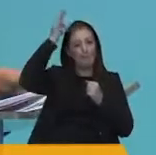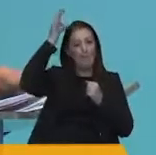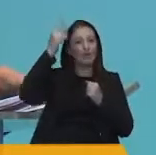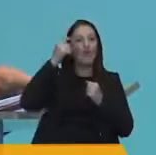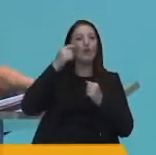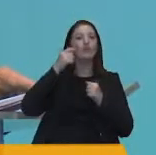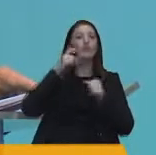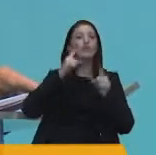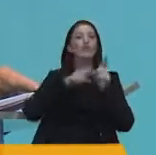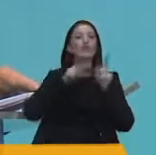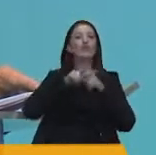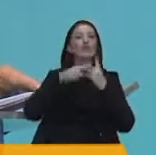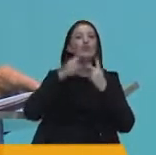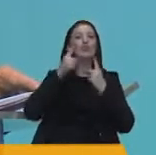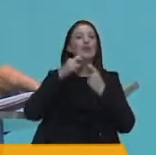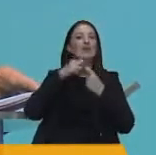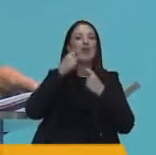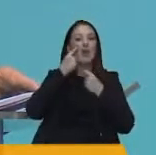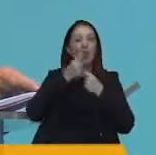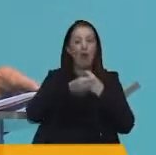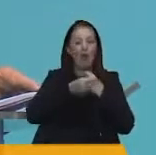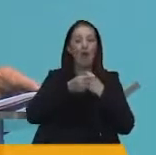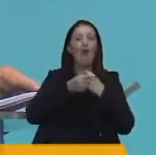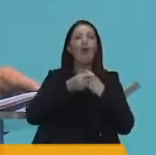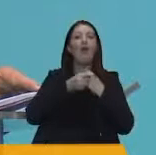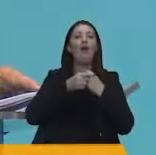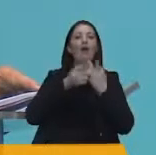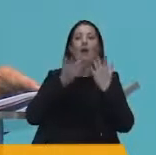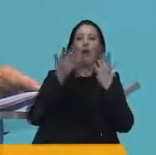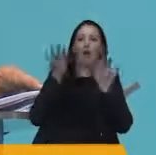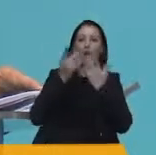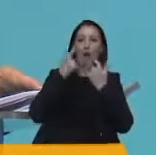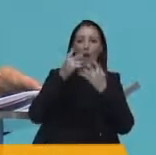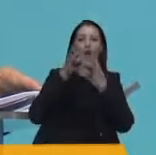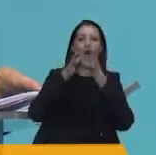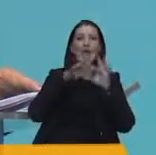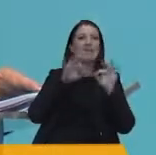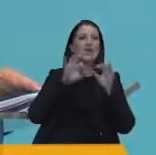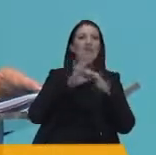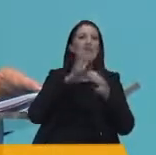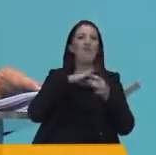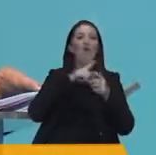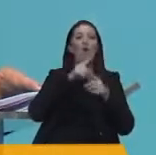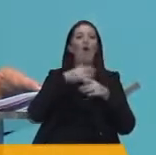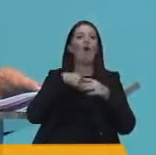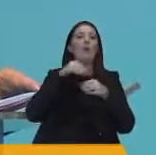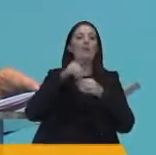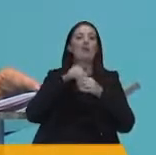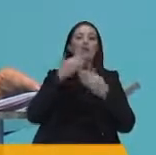Çayırı'nın hali hazırdaki durumunu meclise arz ettim.